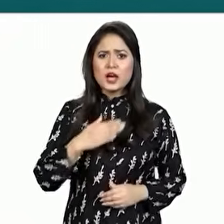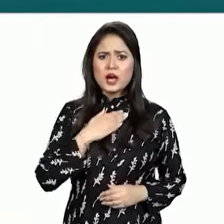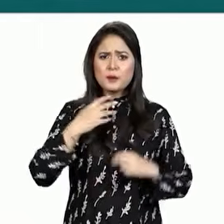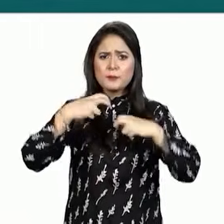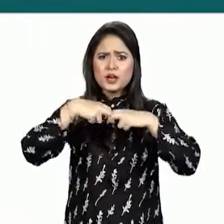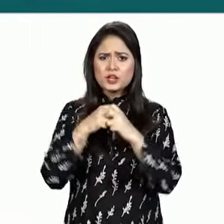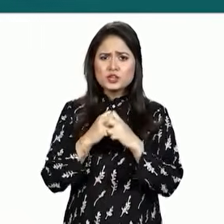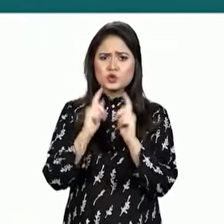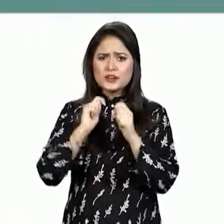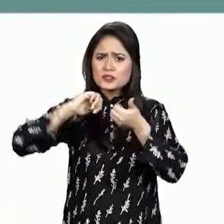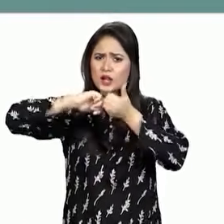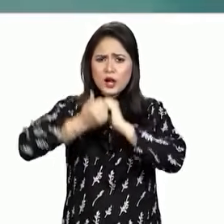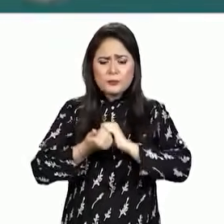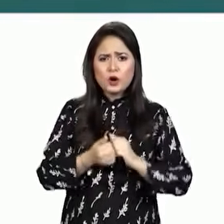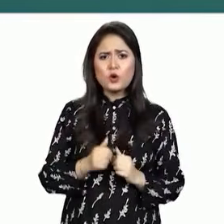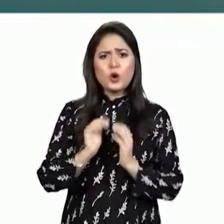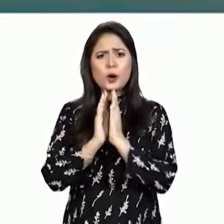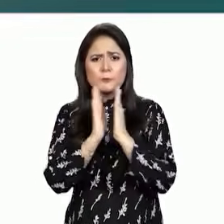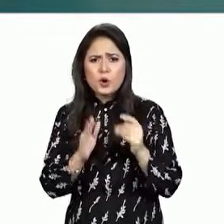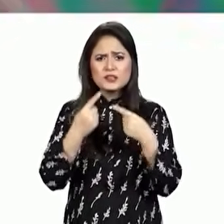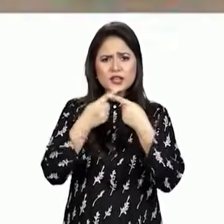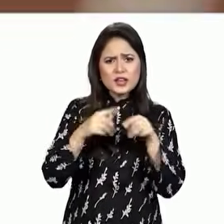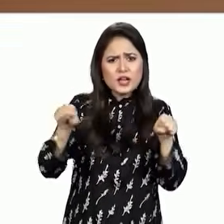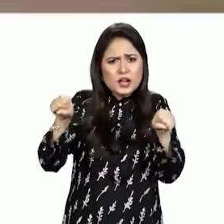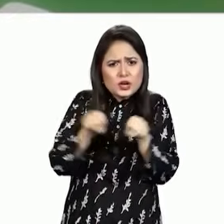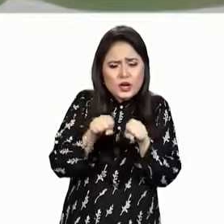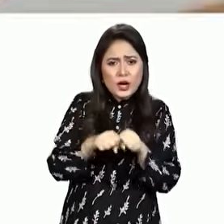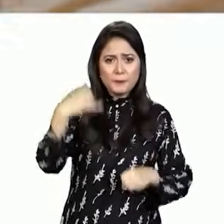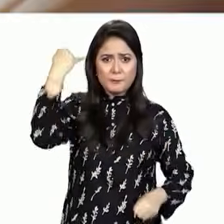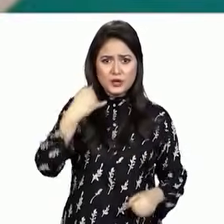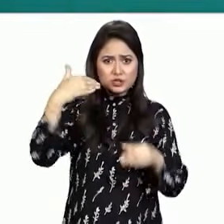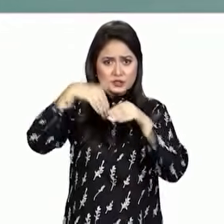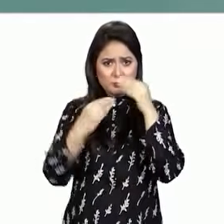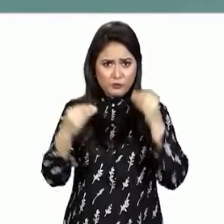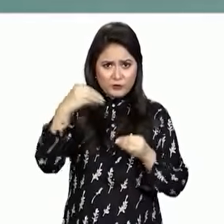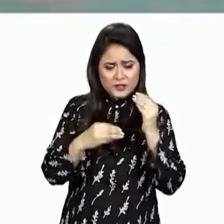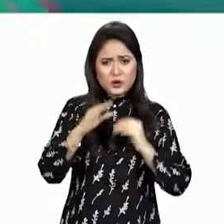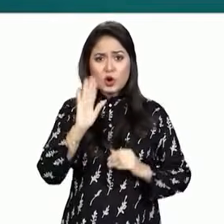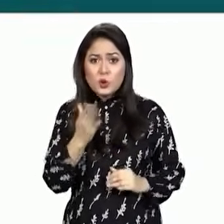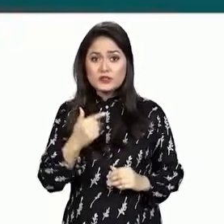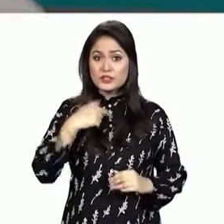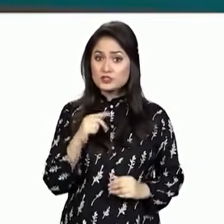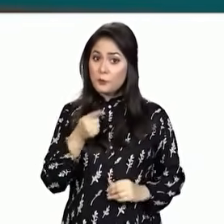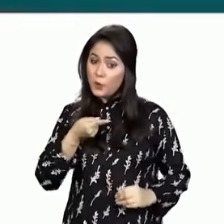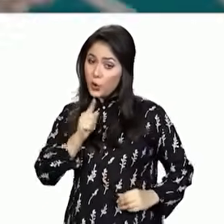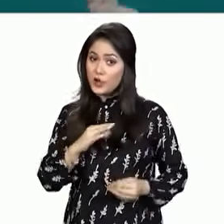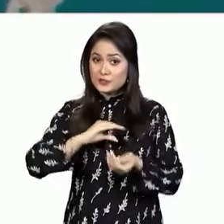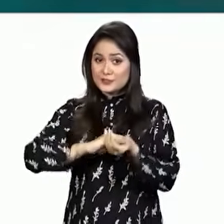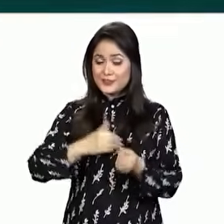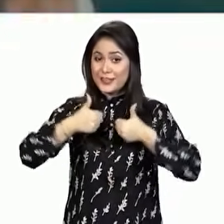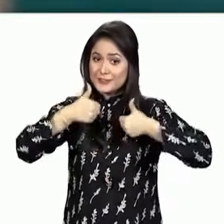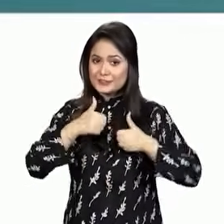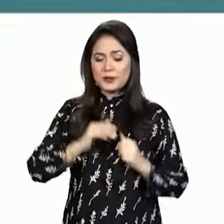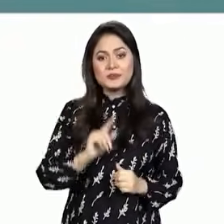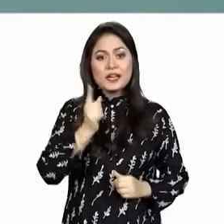ہمارے جوائنٹس کس طرح کام کرتے ہیں؟ مختلف قسم کے جوڑ ہمارے جسم کو متحرک رکھتے ہیں، لیکن اسی صورت میں جب یہ خود صحت مند ہو۔